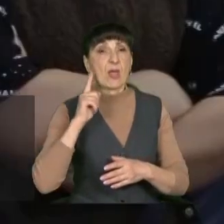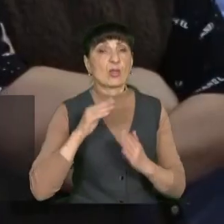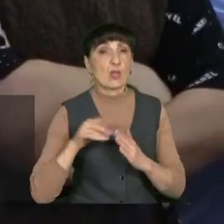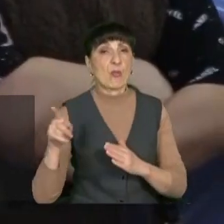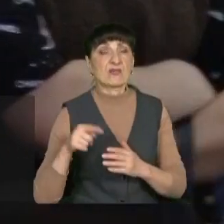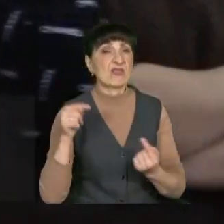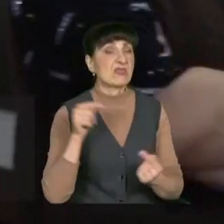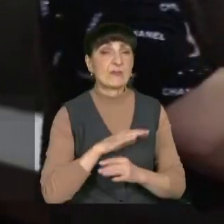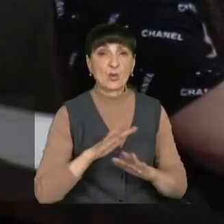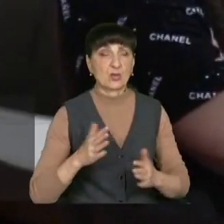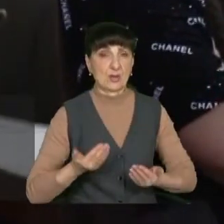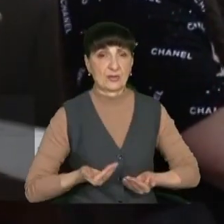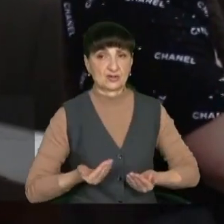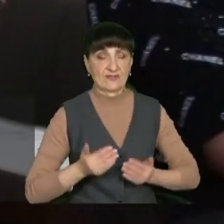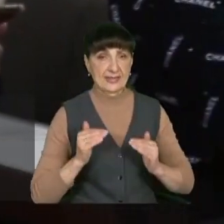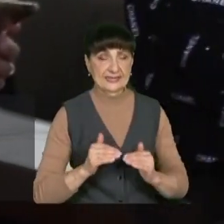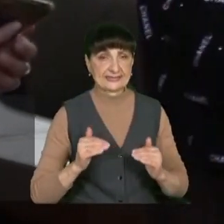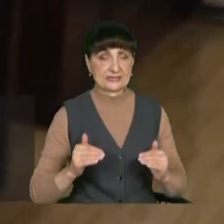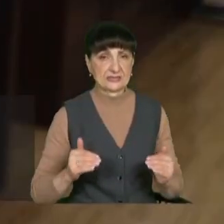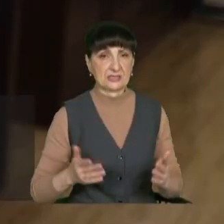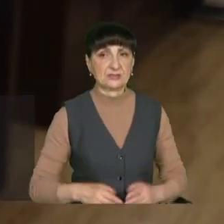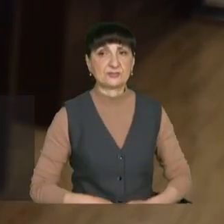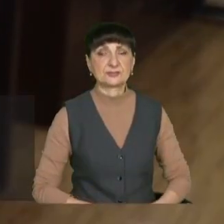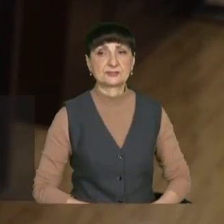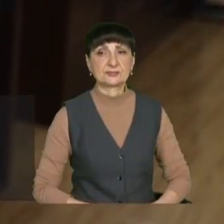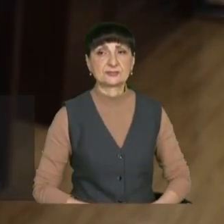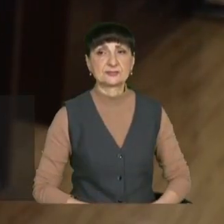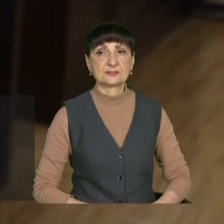жилища непригодны для проживания с маленькими детьми.